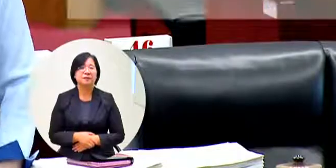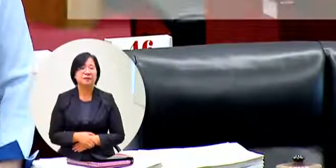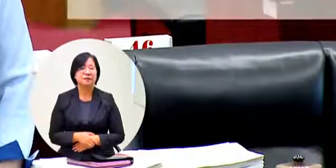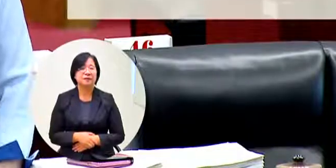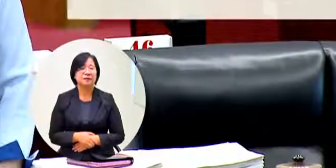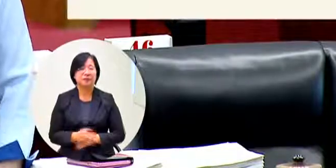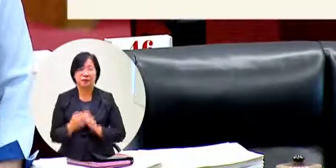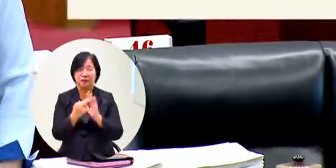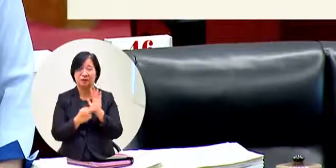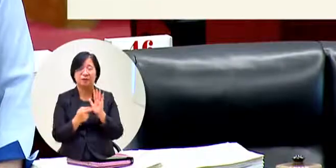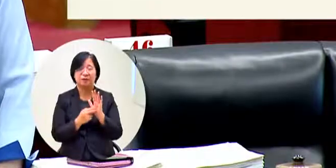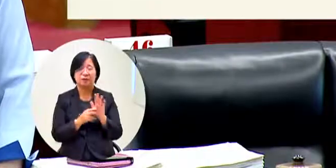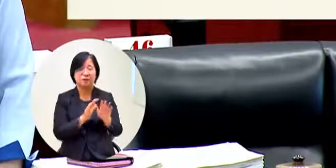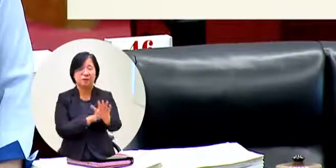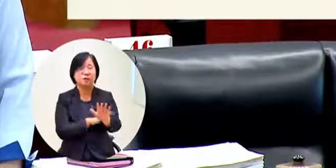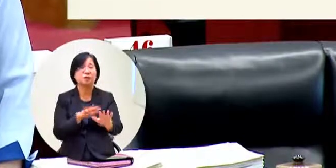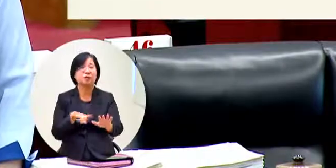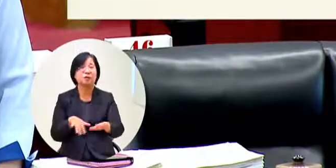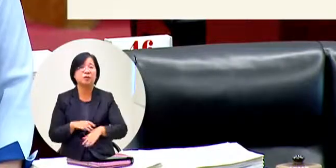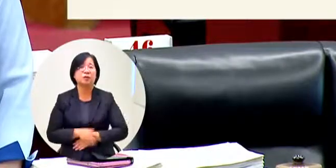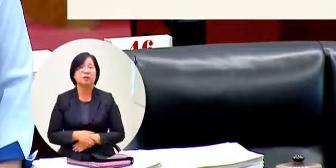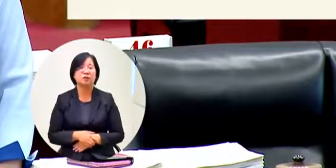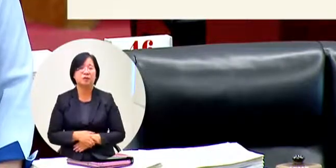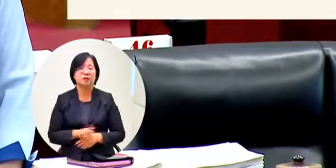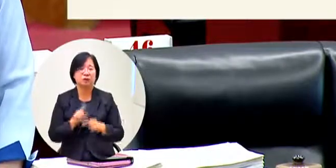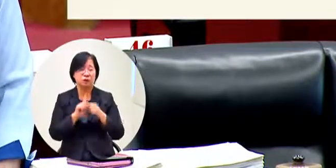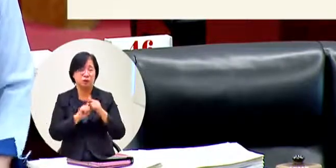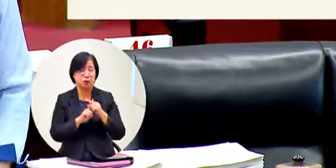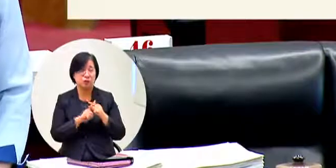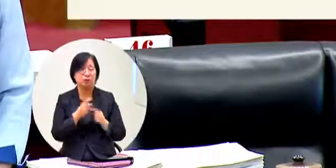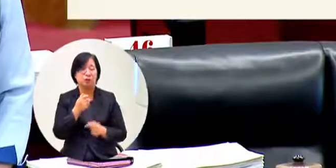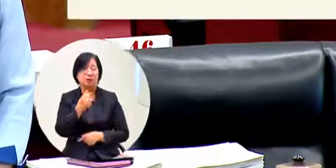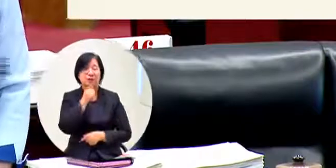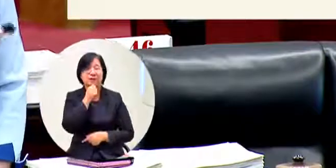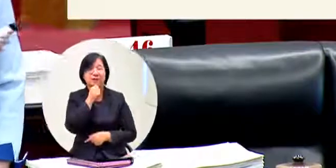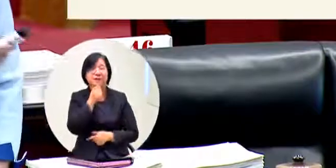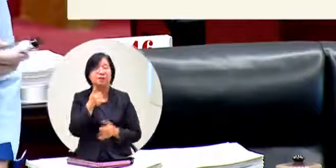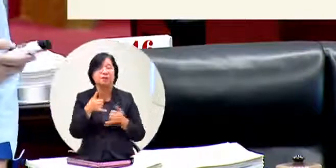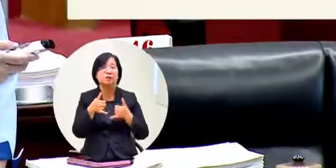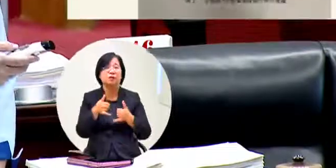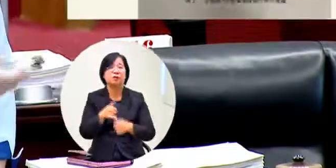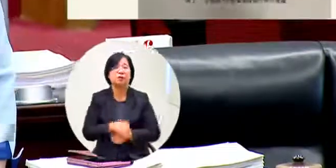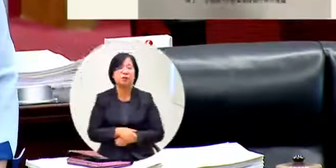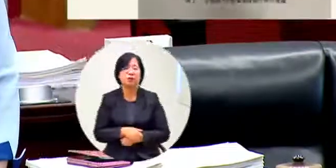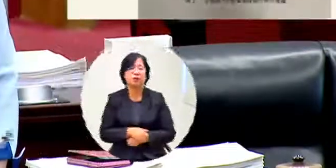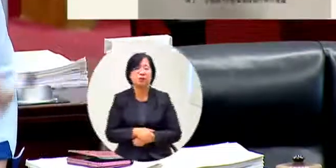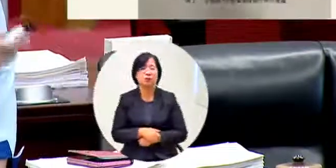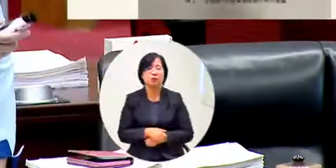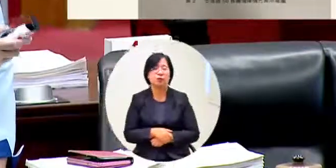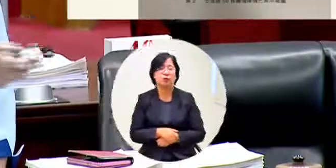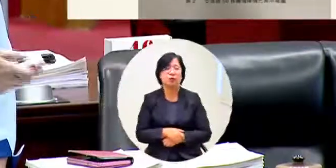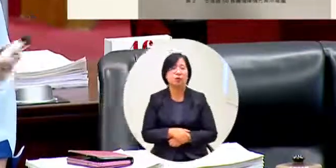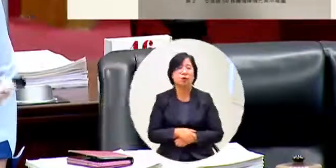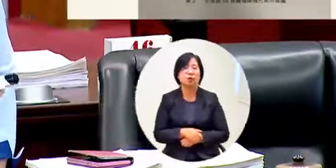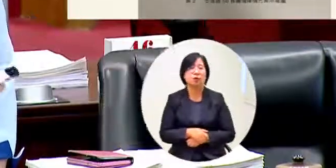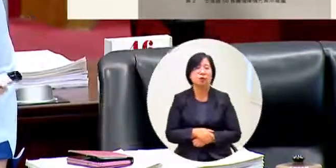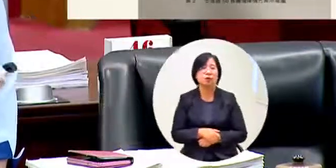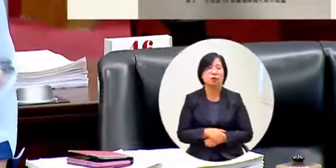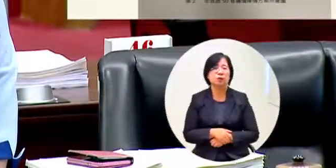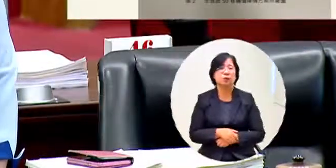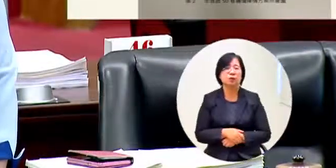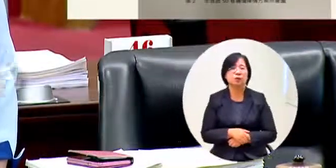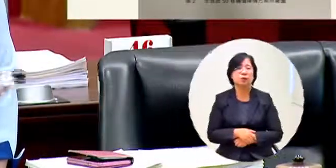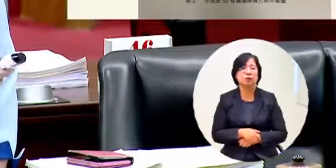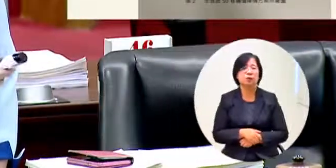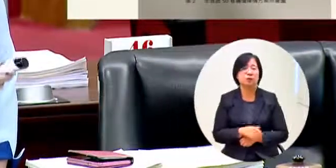左营中延路50巷机车停放区要把它取消，扩宽为通行路面了哈，这个。这